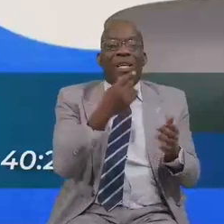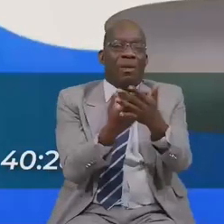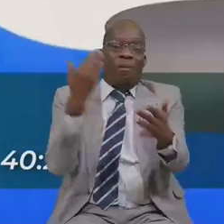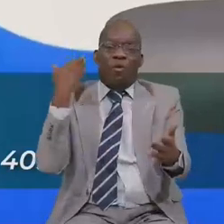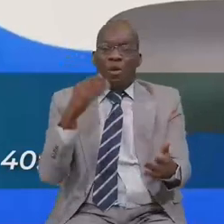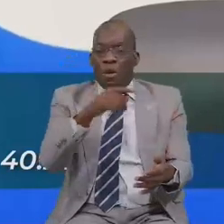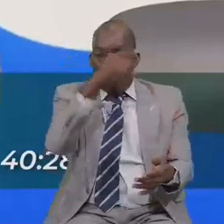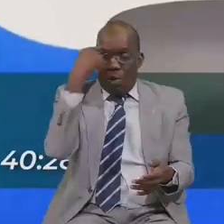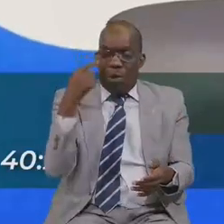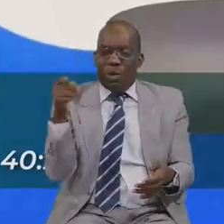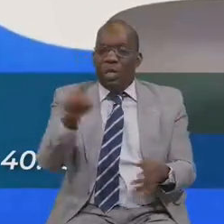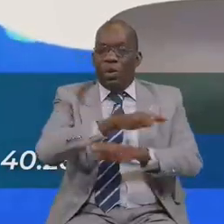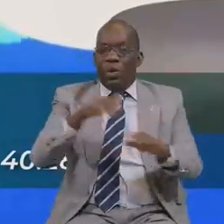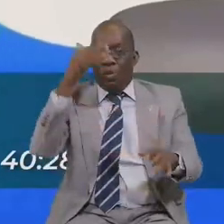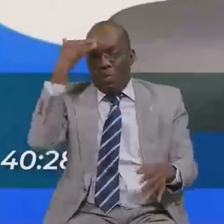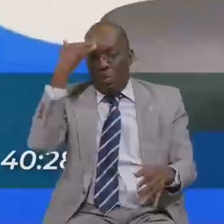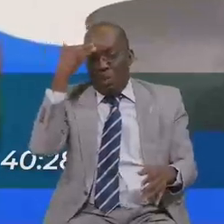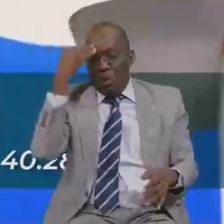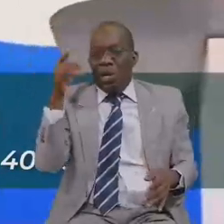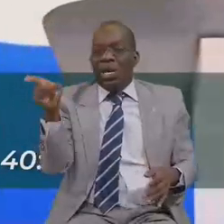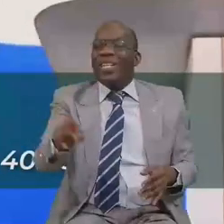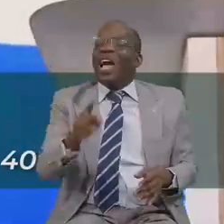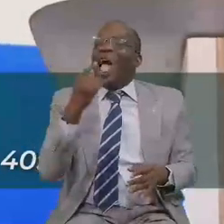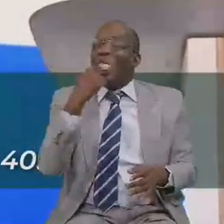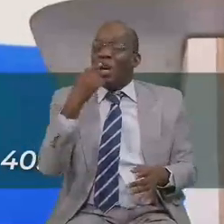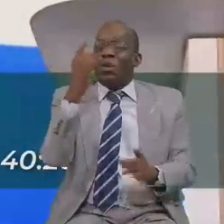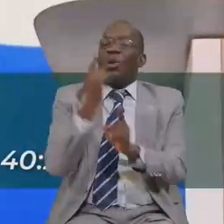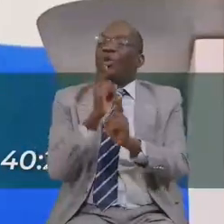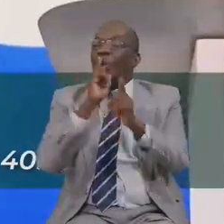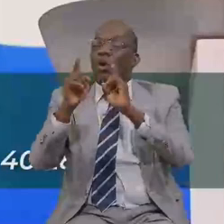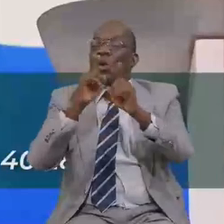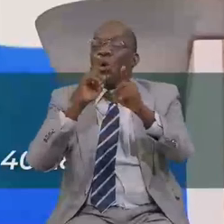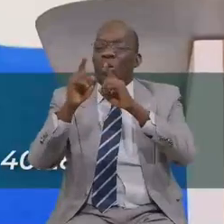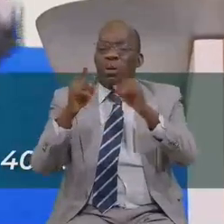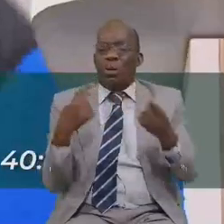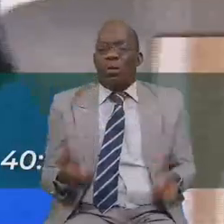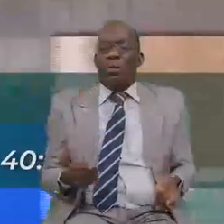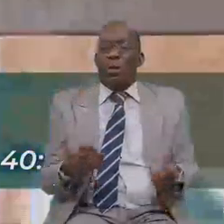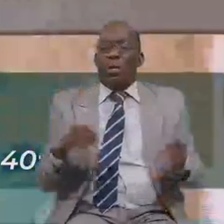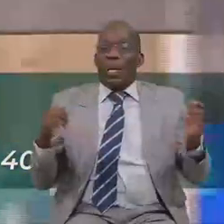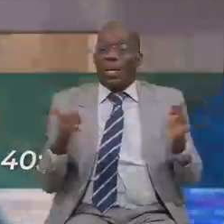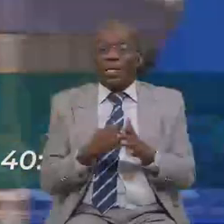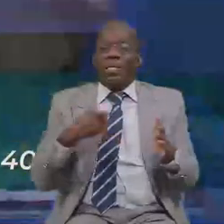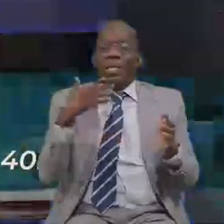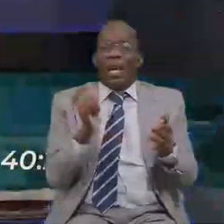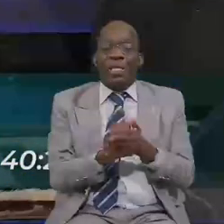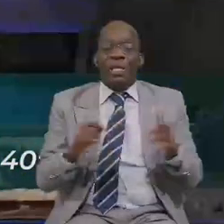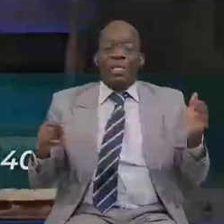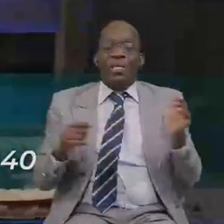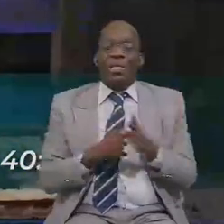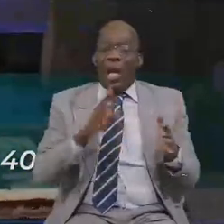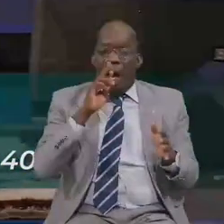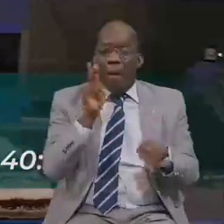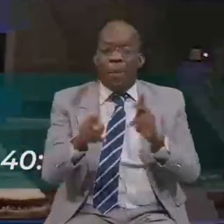contredisent. Ils ne sont pas conscients. Leur langue parle. Ce sont des gens